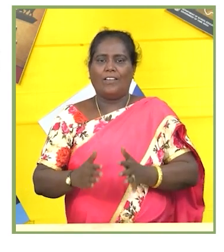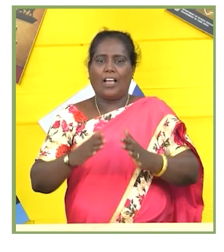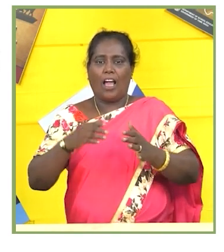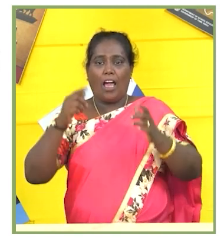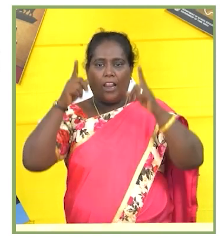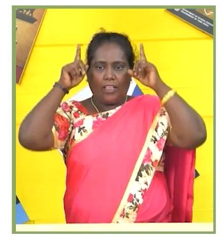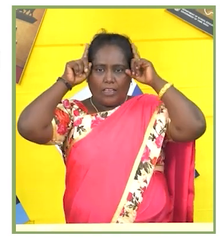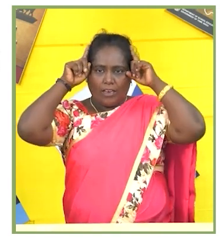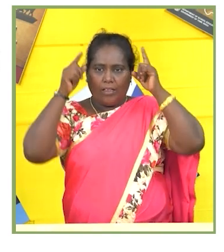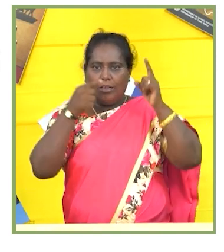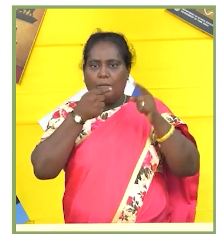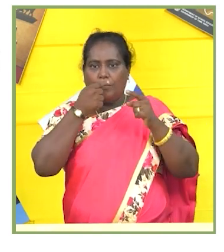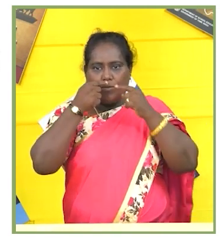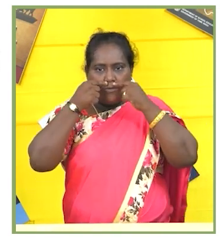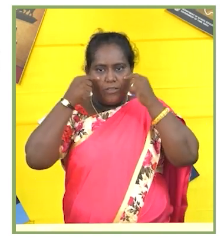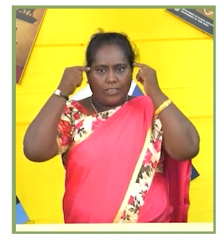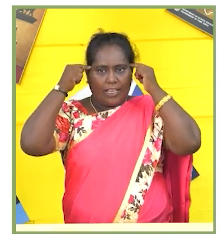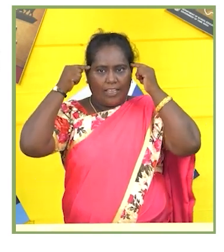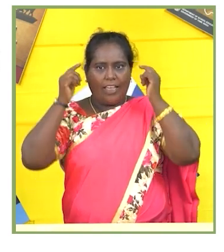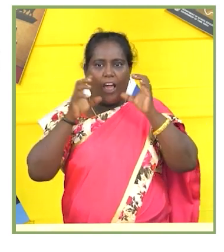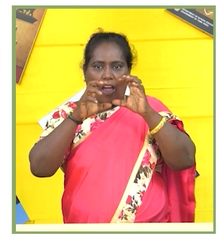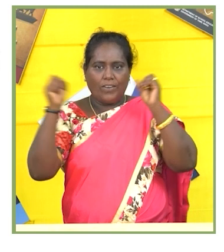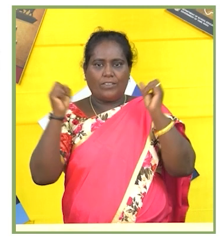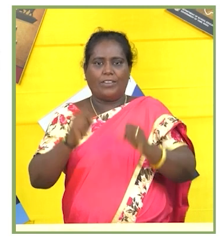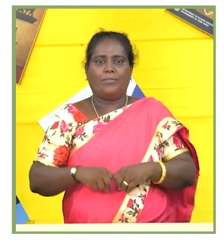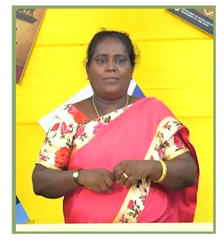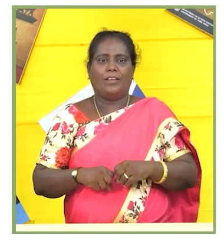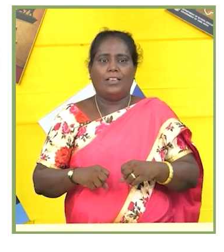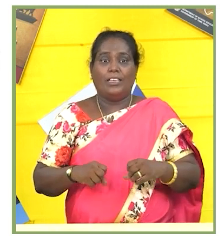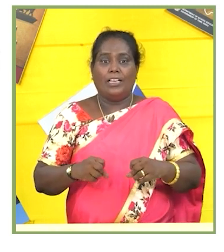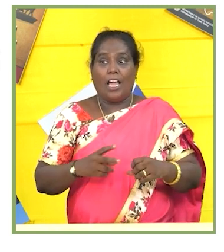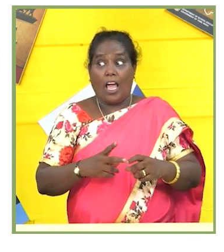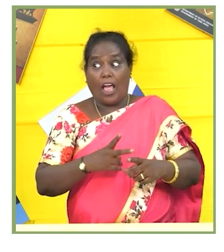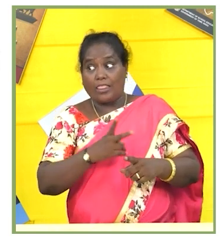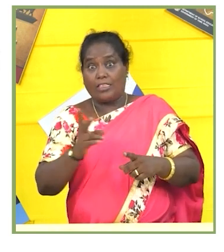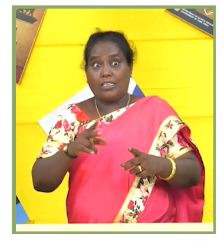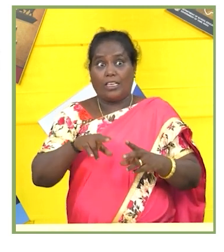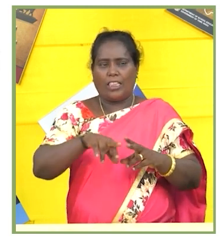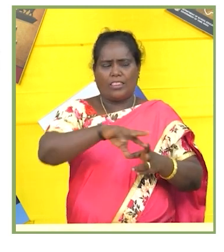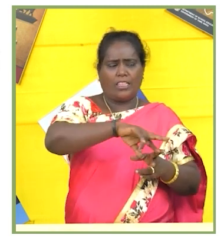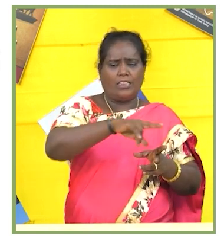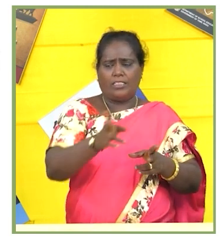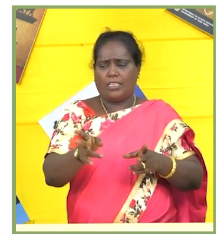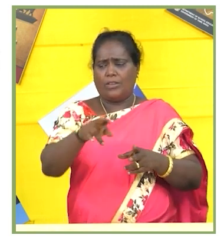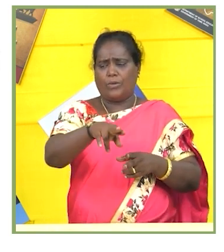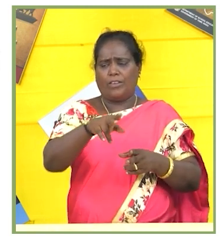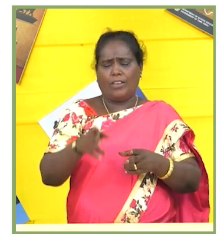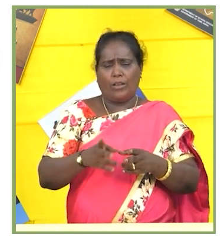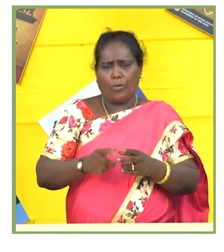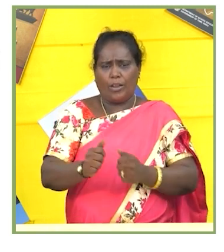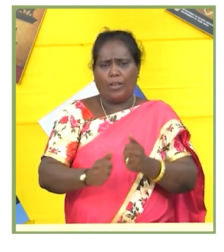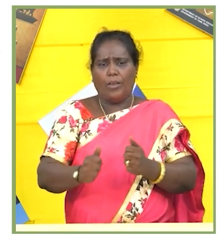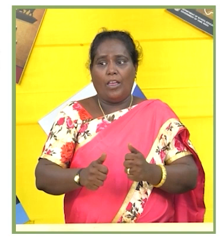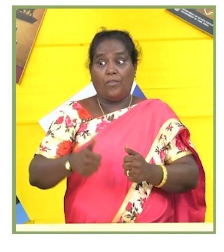வேலி மஞ்சு விரட்டு. வேலி மஞ்சு விரட்டில் காளையின் மூக்கு கயிற்றை அவிழ்த்து விடுவார்கள். அது எந்த